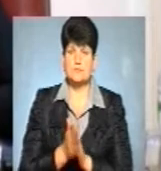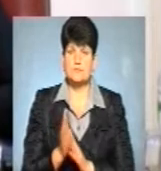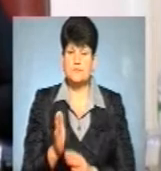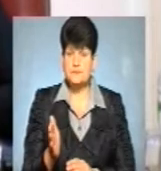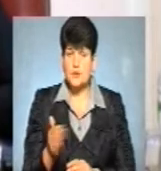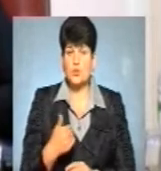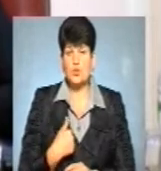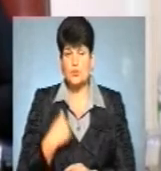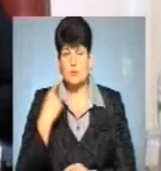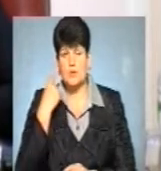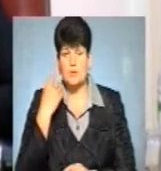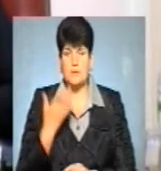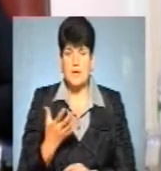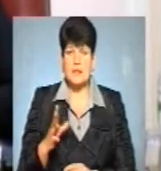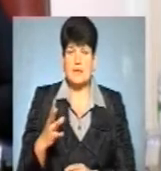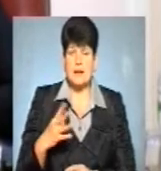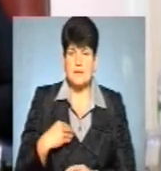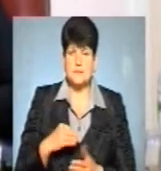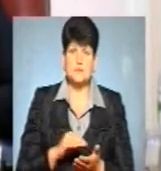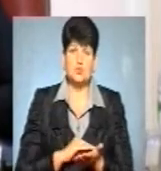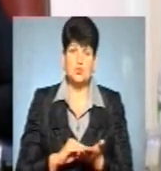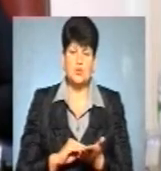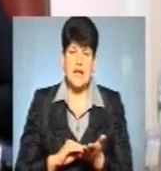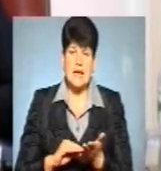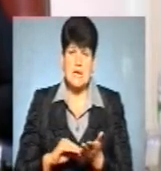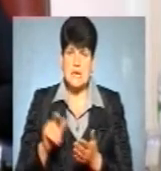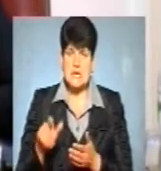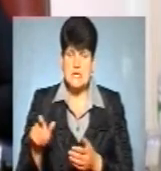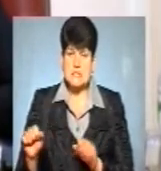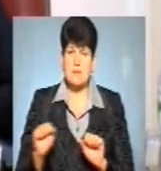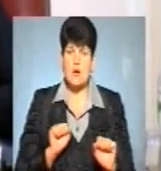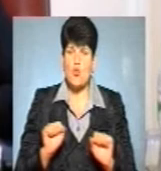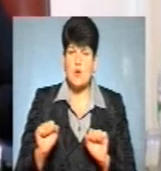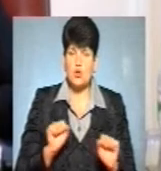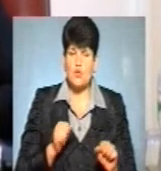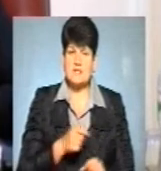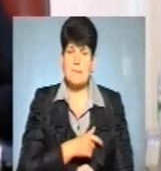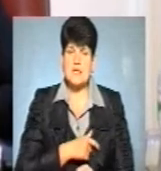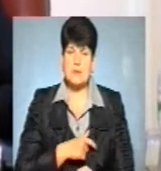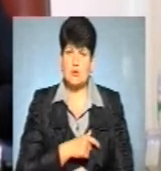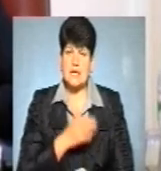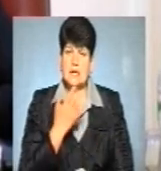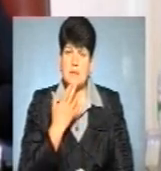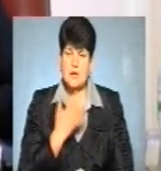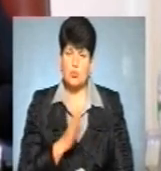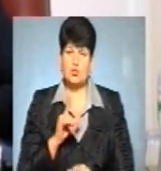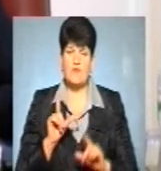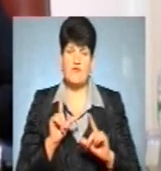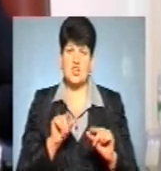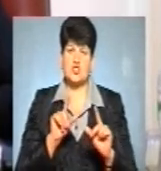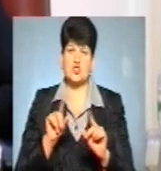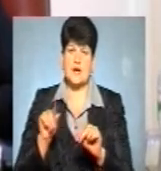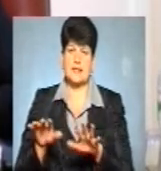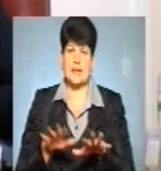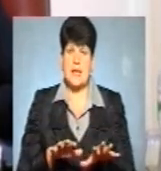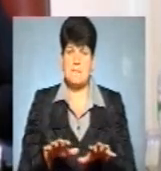ми навіть з журналістами, з урядовцями, з депутатами народними будемо виїжджати на місця і